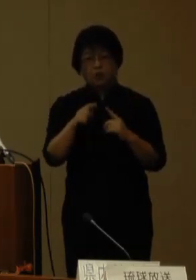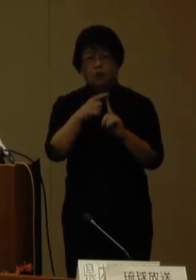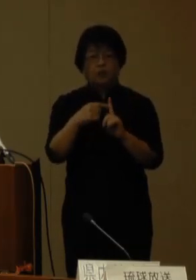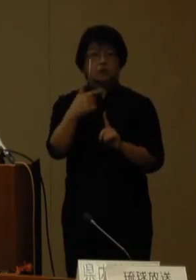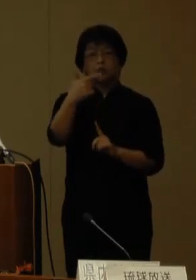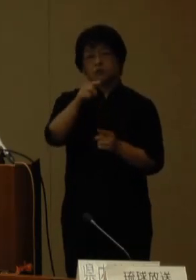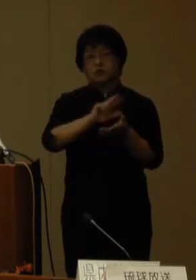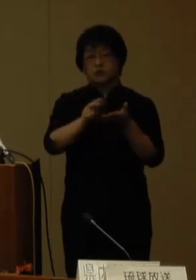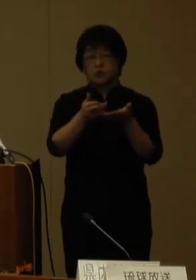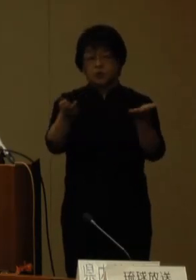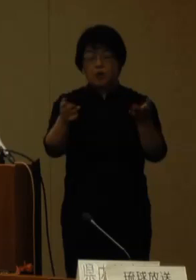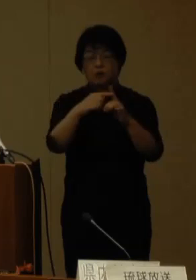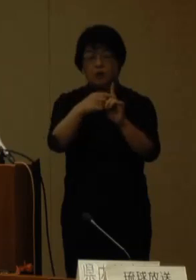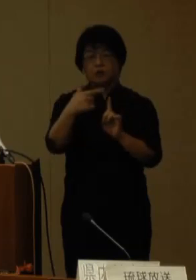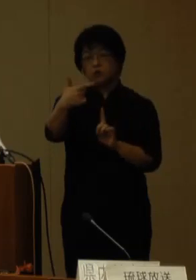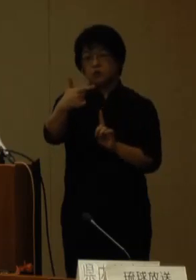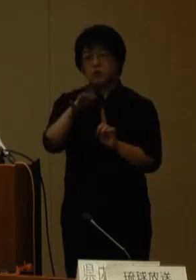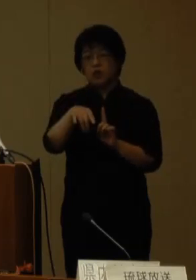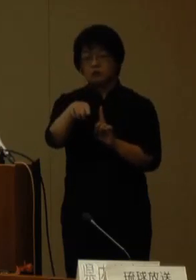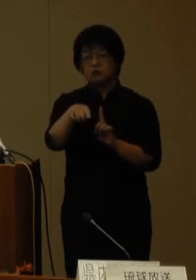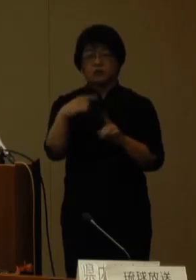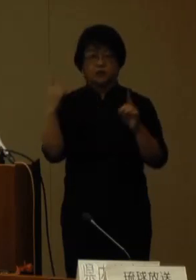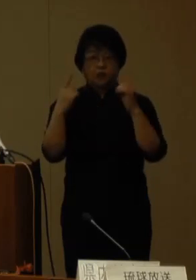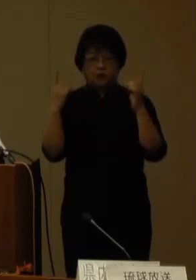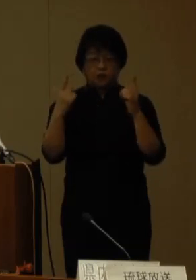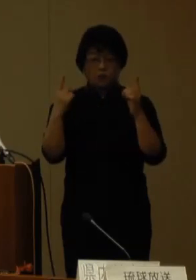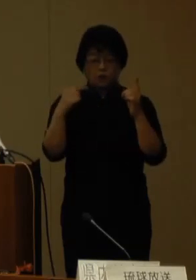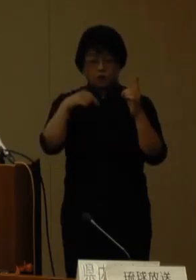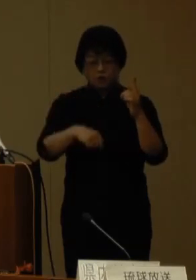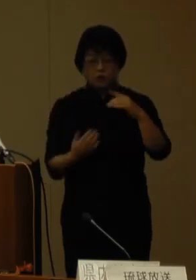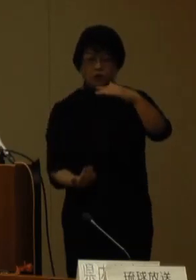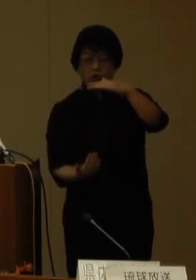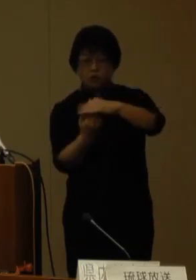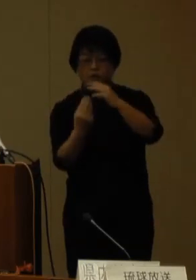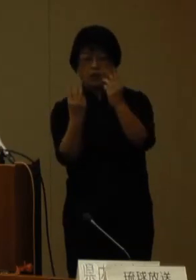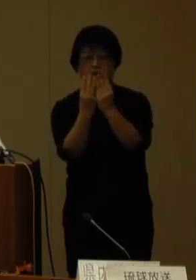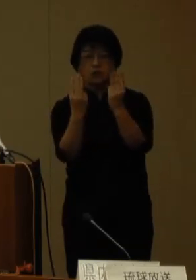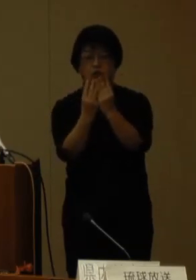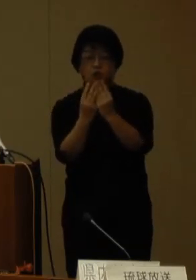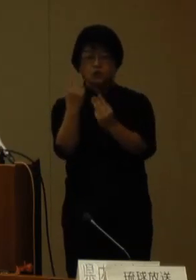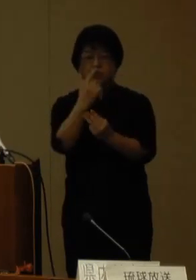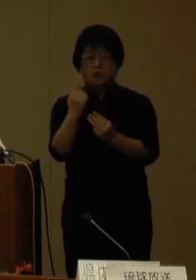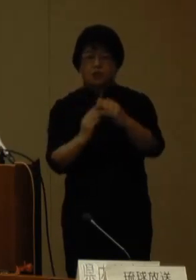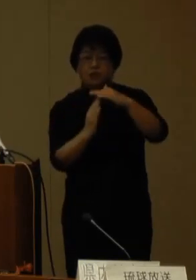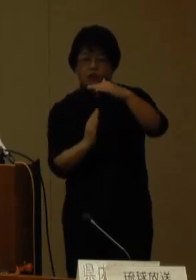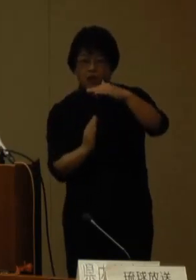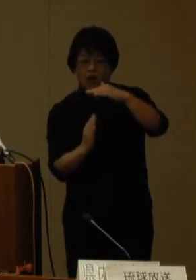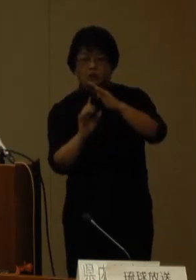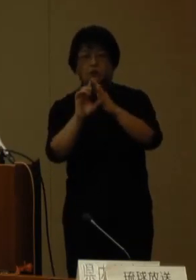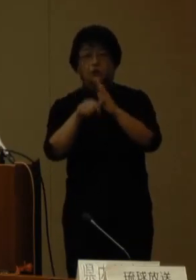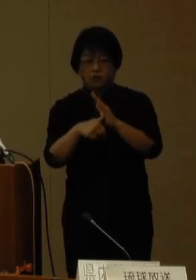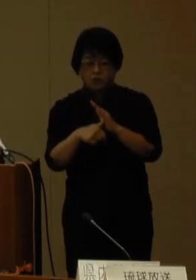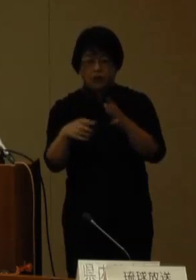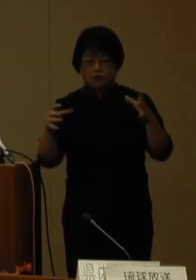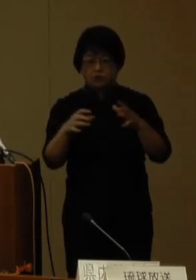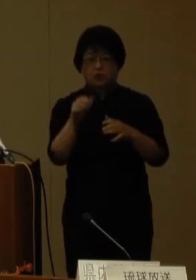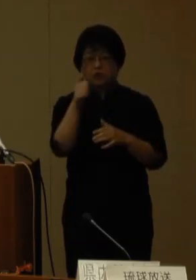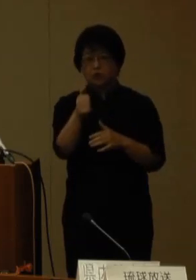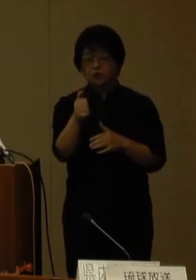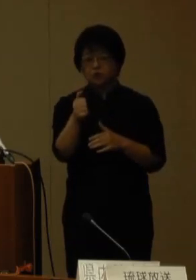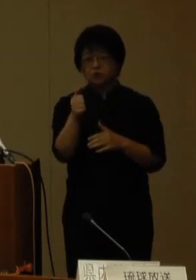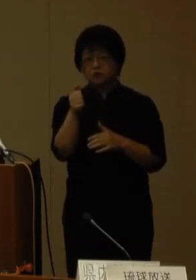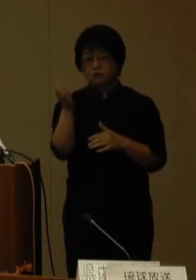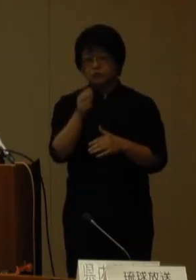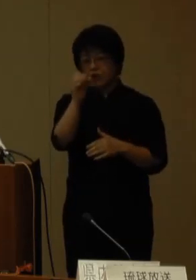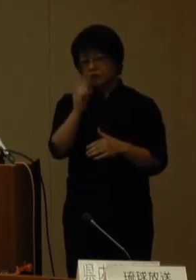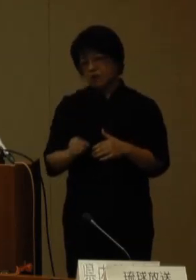ように、イベントのところで上限人数1000人以下のイベントにおいては収容率 50% 以内で開